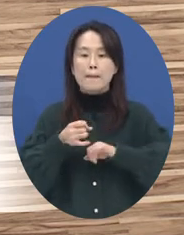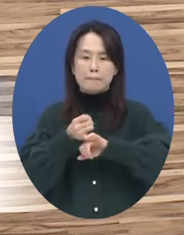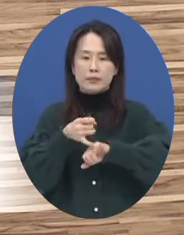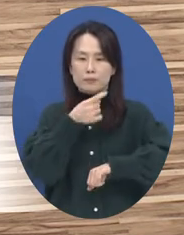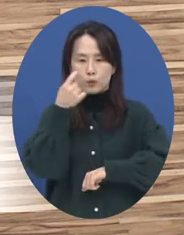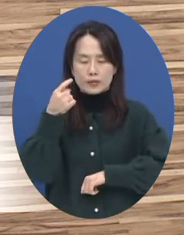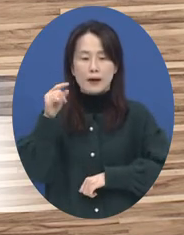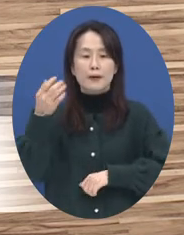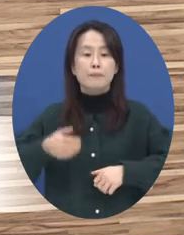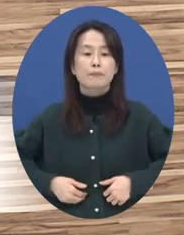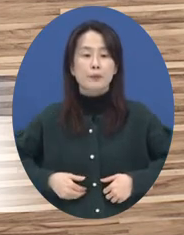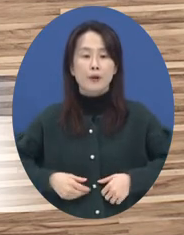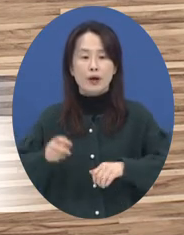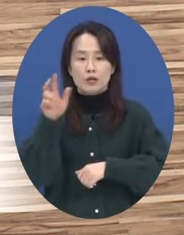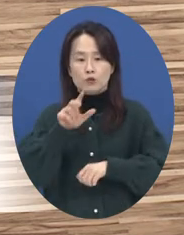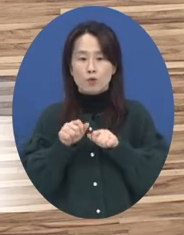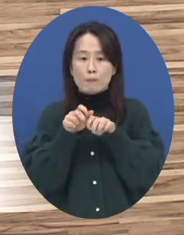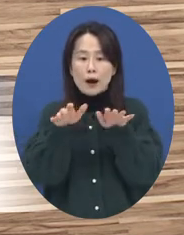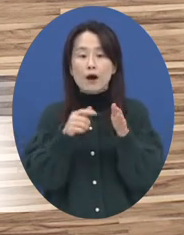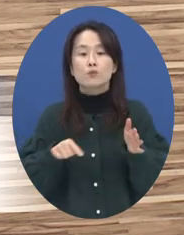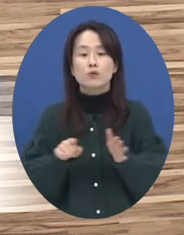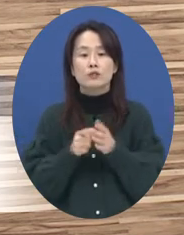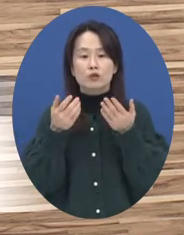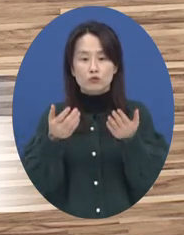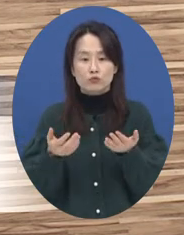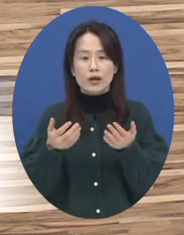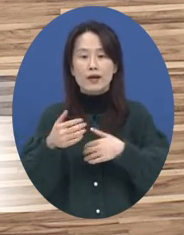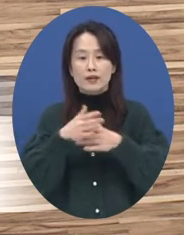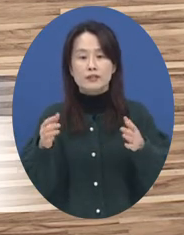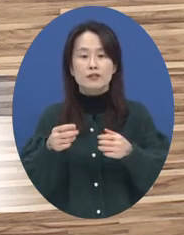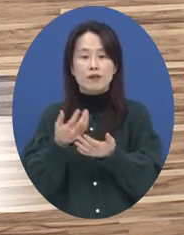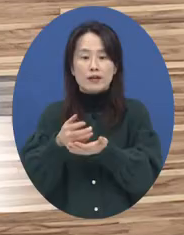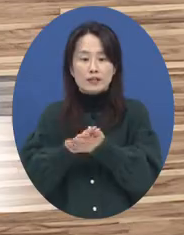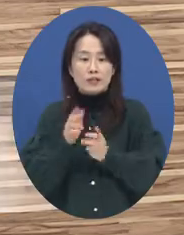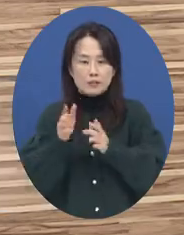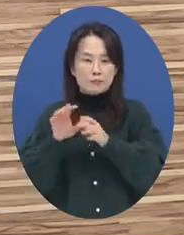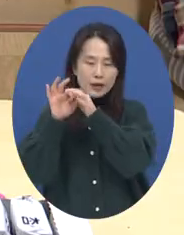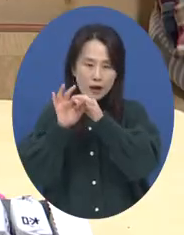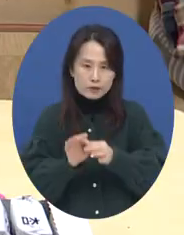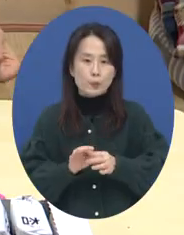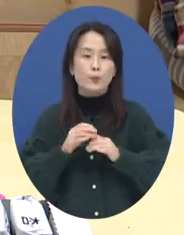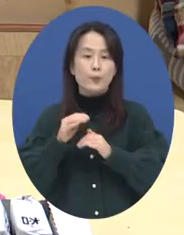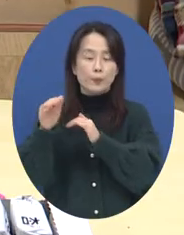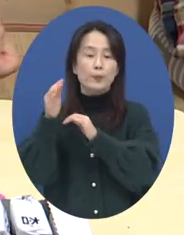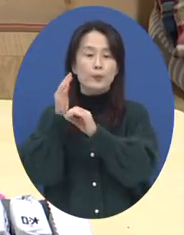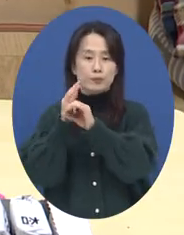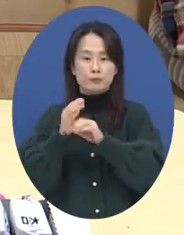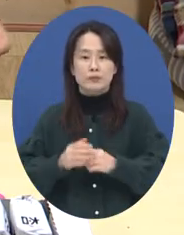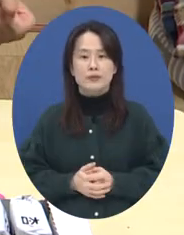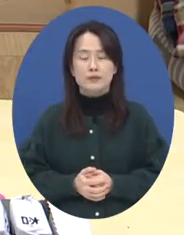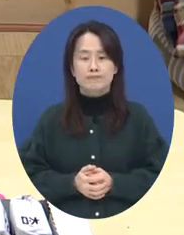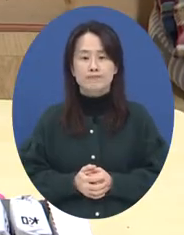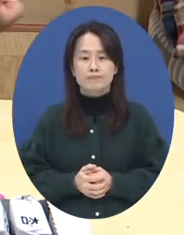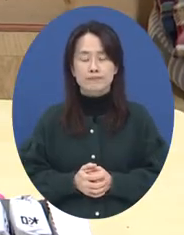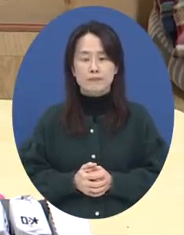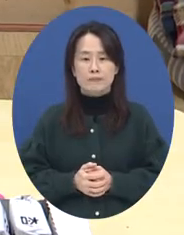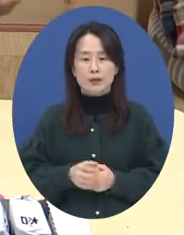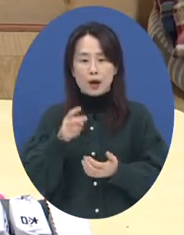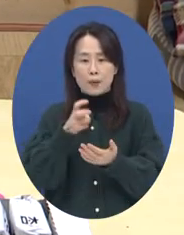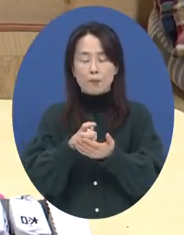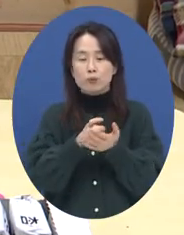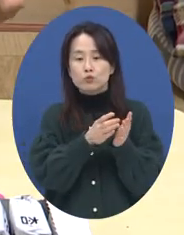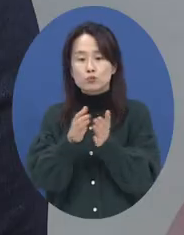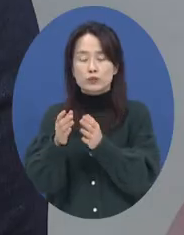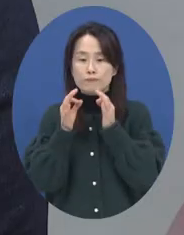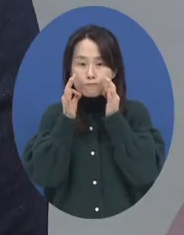합니다 전국적으로 확산되도록 휴게 시설 개선사업을 지속적으로 추진하겠습니다 경도가 국가 차원의 제도적 방안 마련에도